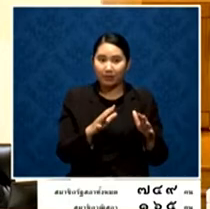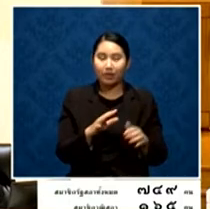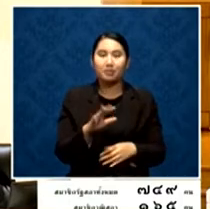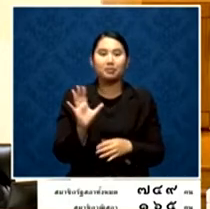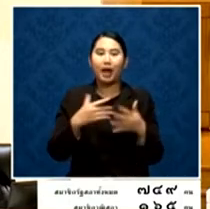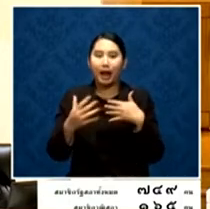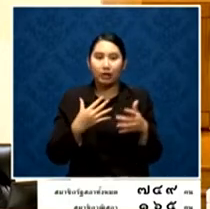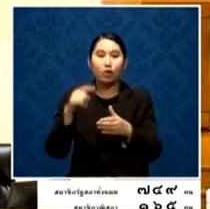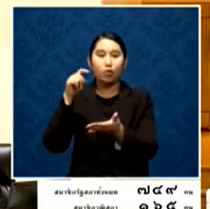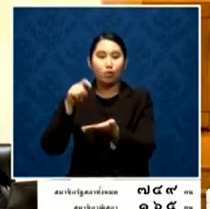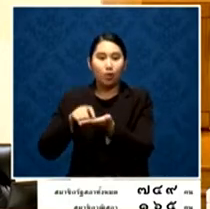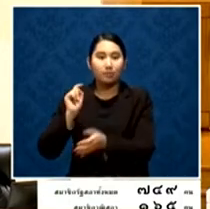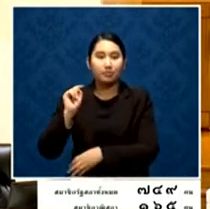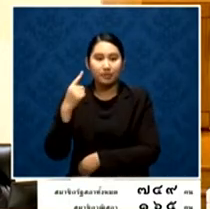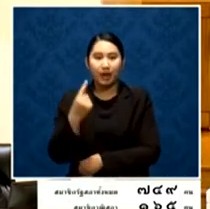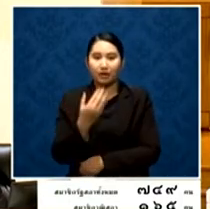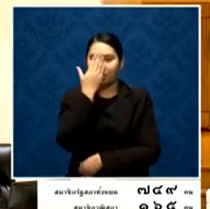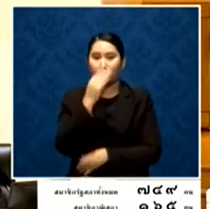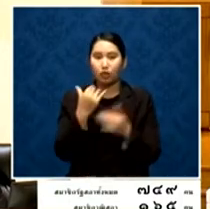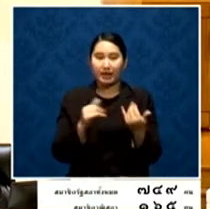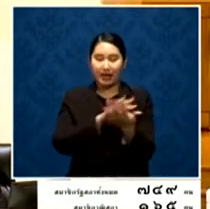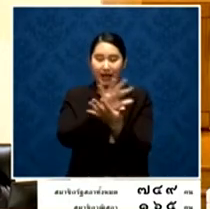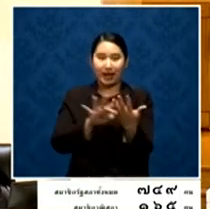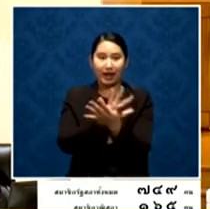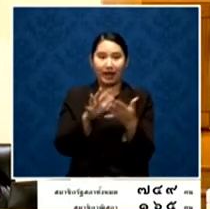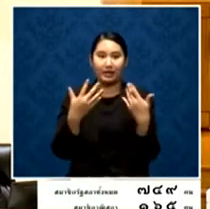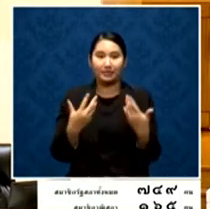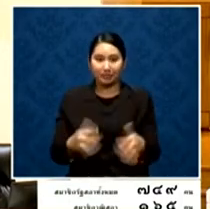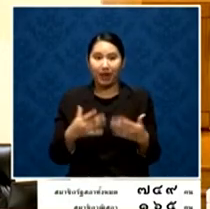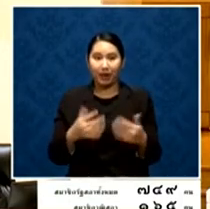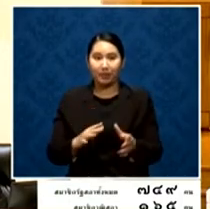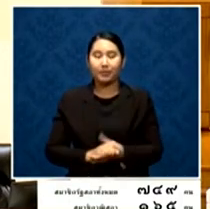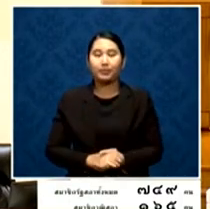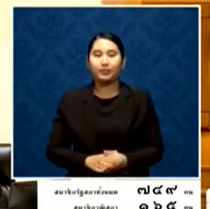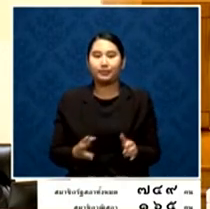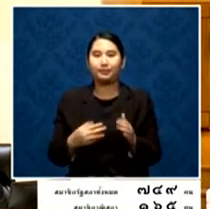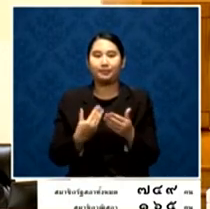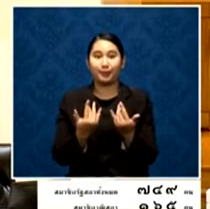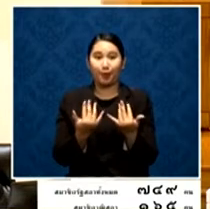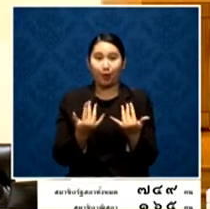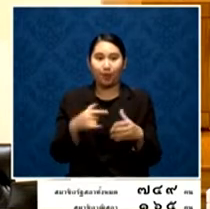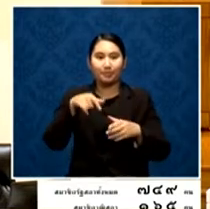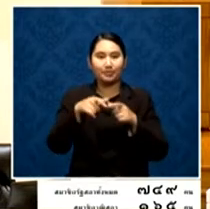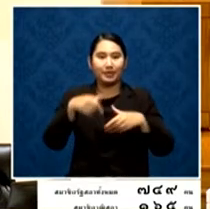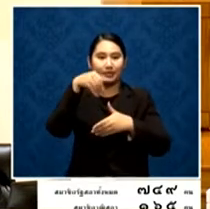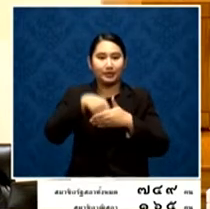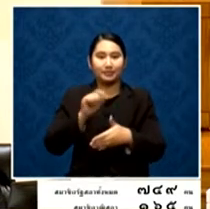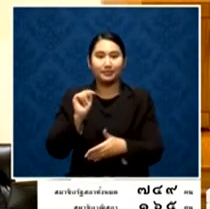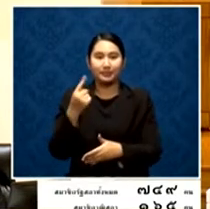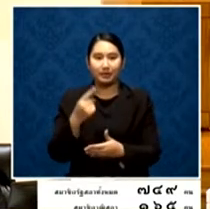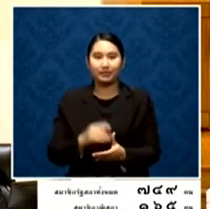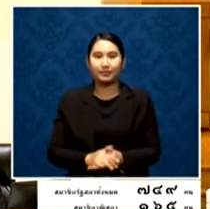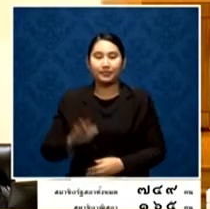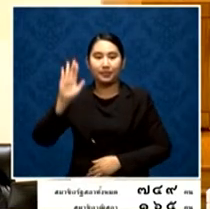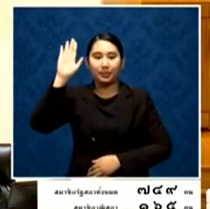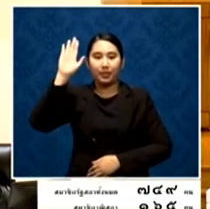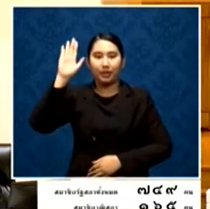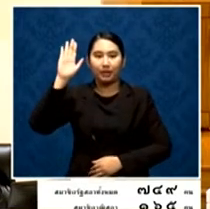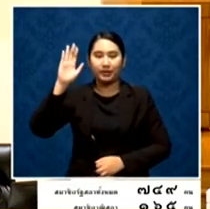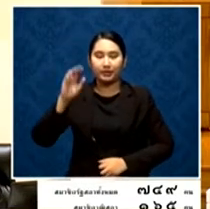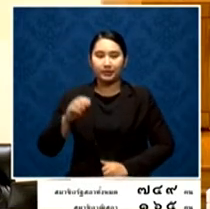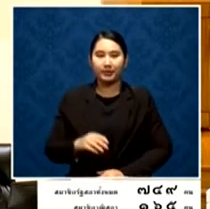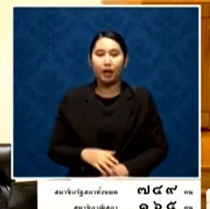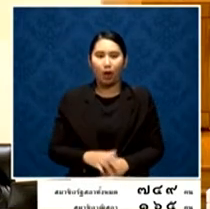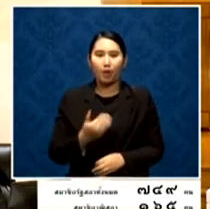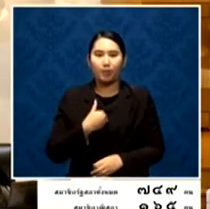อนข้างจะรุนแรงนะครับเรียกได้ว่าเป็นเพดานที่ค่อนข้างสูงขึ้นอย่างมากทีเดียวรวมไทยสร้างชาติก็พูดถึง112ขึ้นมาเป็นประเด็นหลักเช่นเดียวกันครับ